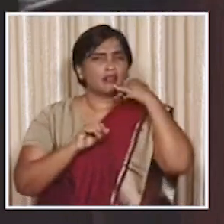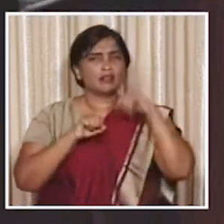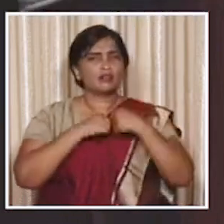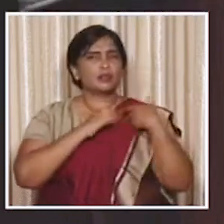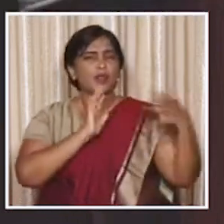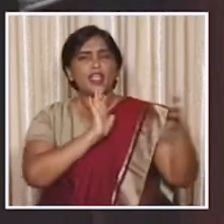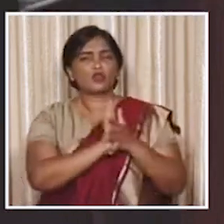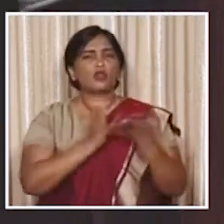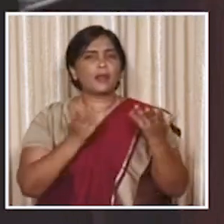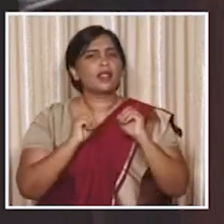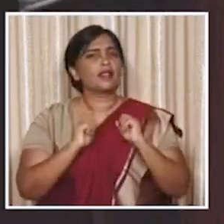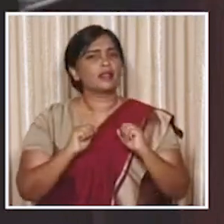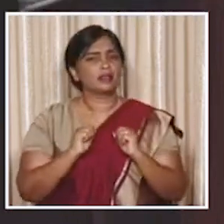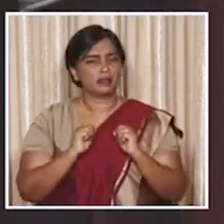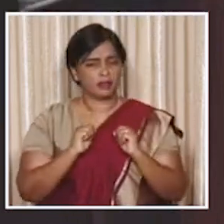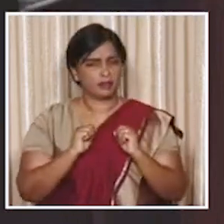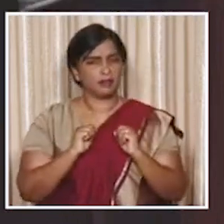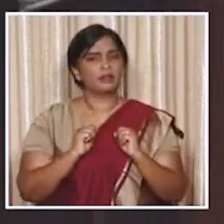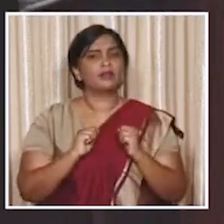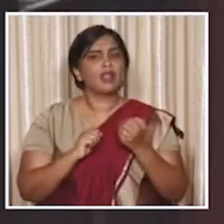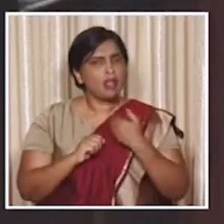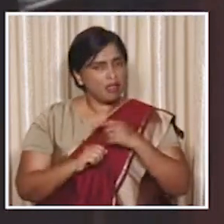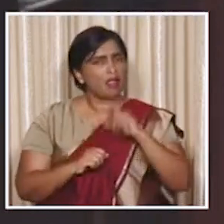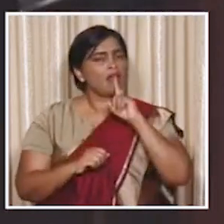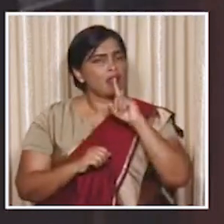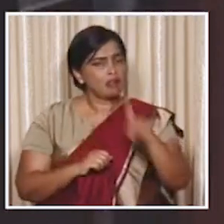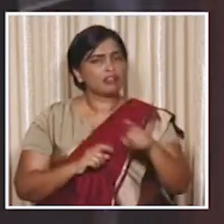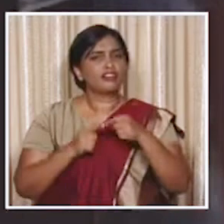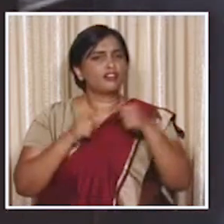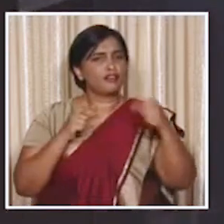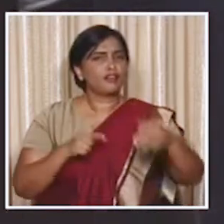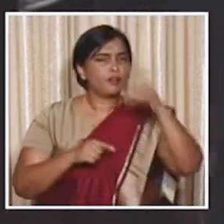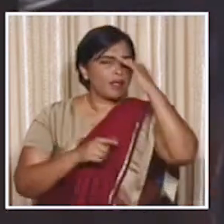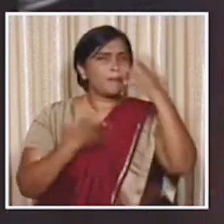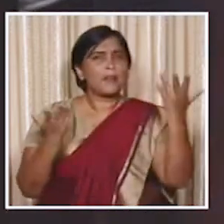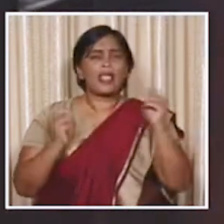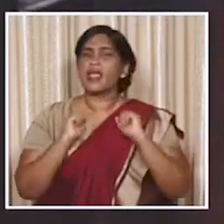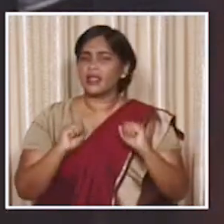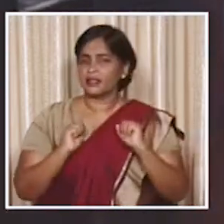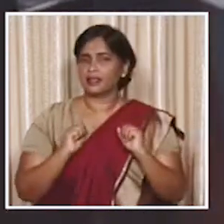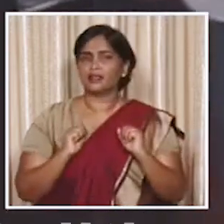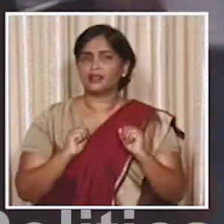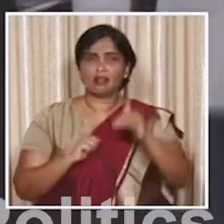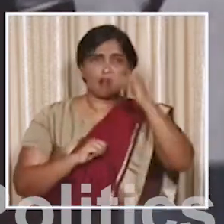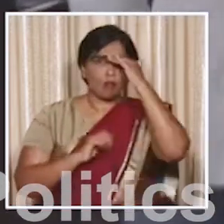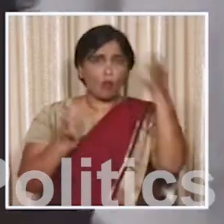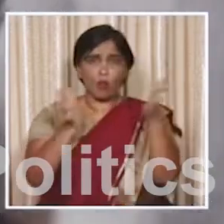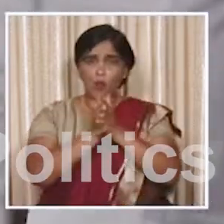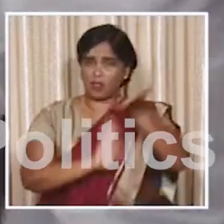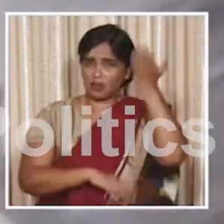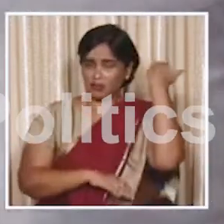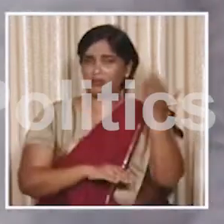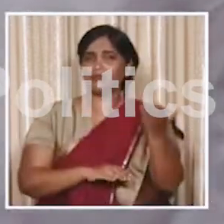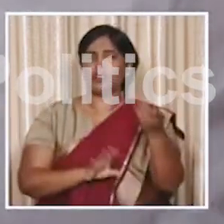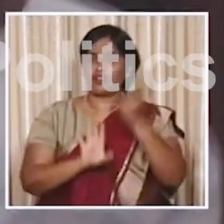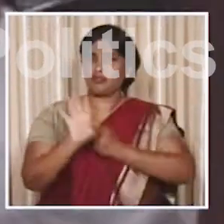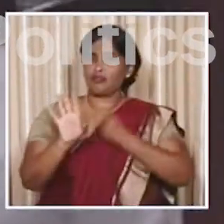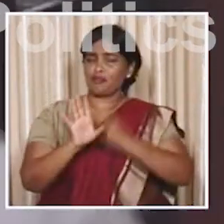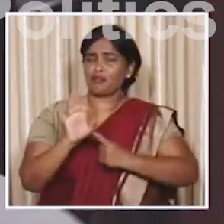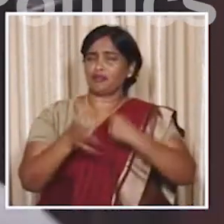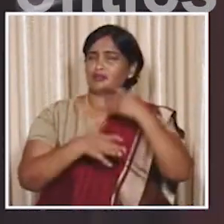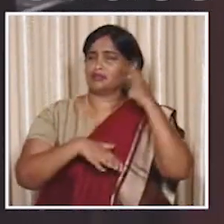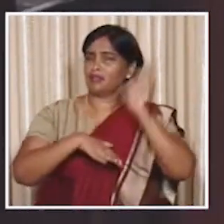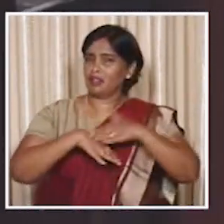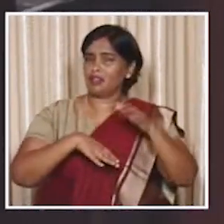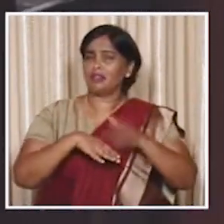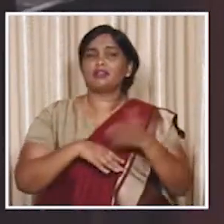බලවේගයකට බැරි කියලා. ඉතින් අපිත් දානවා විපක්ෂ නායකතුමාගේ ඇයි බැරි? තමන්ගේ නායකයානේ. අවුරුදු ගානකට දේශපාලනය